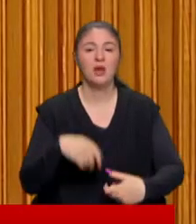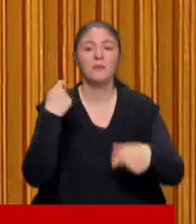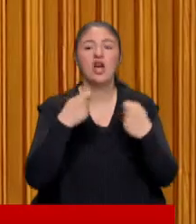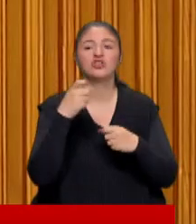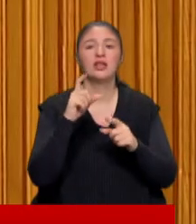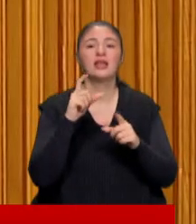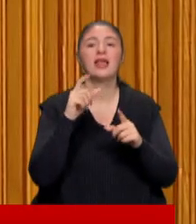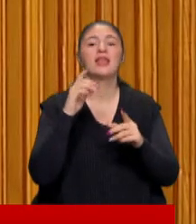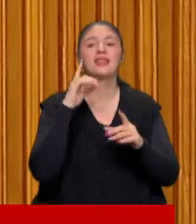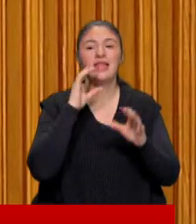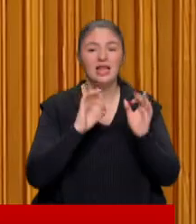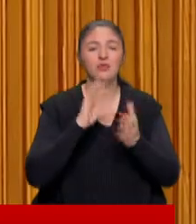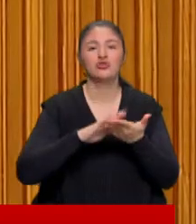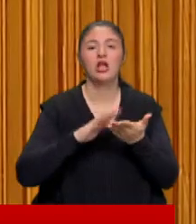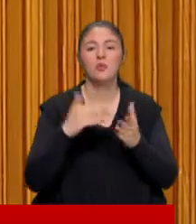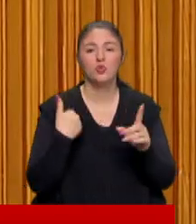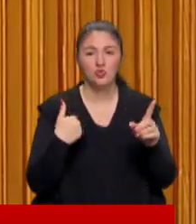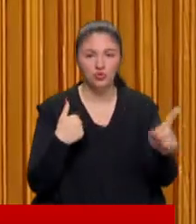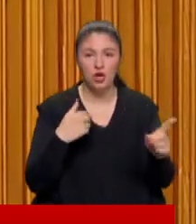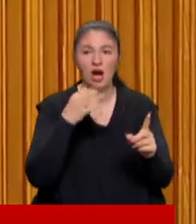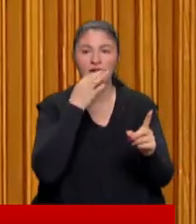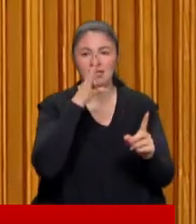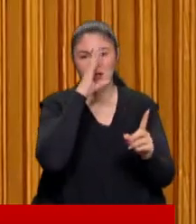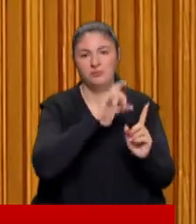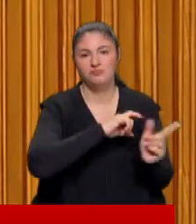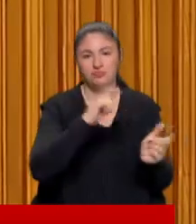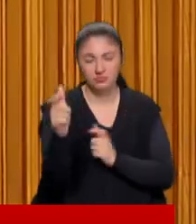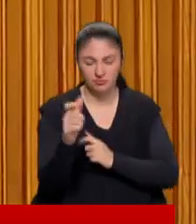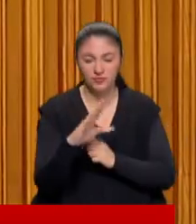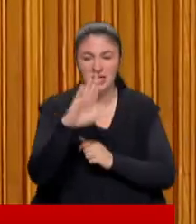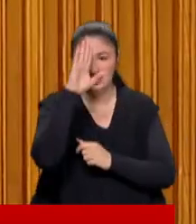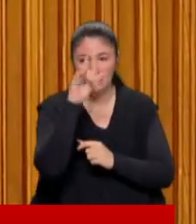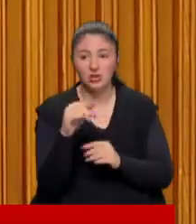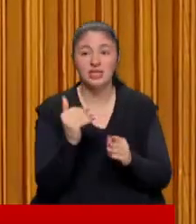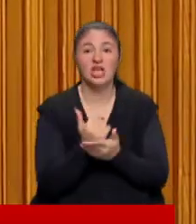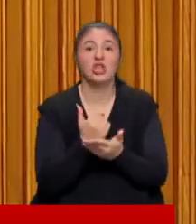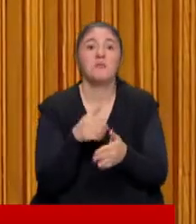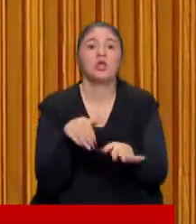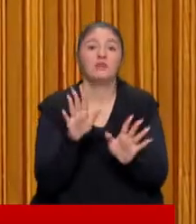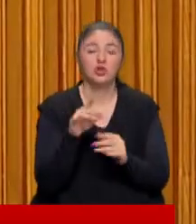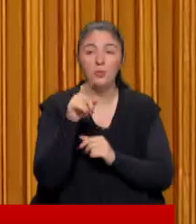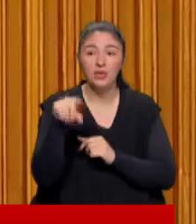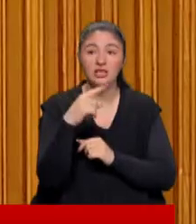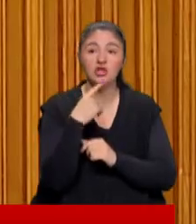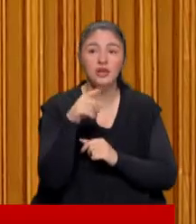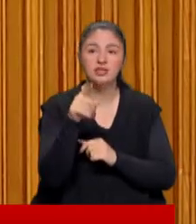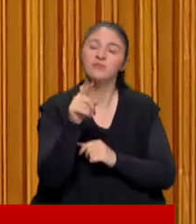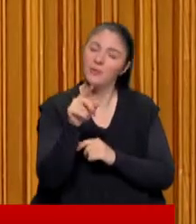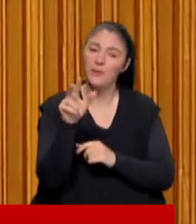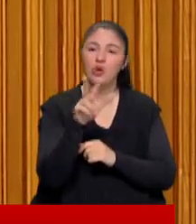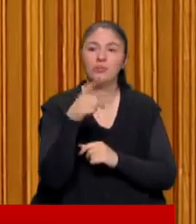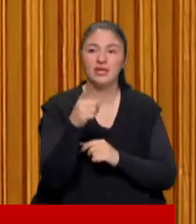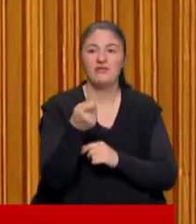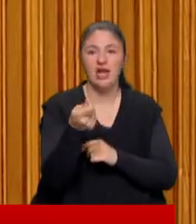Bankacılık Düzenleme Denetleme Kurulu'nu Ankara'dan İstanbul'a taşıdılar. İstanbul'da geçinemiyorlarmış. Bunlar da diyor ki size 30 bin